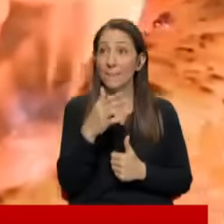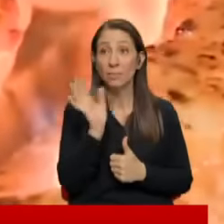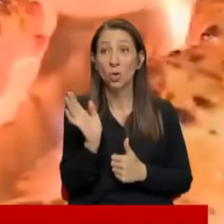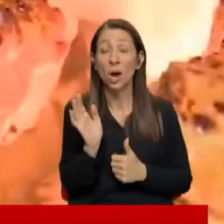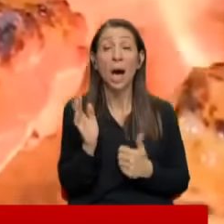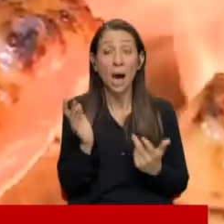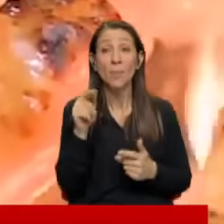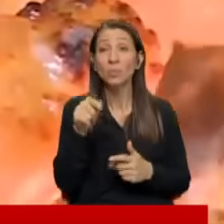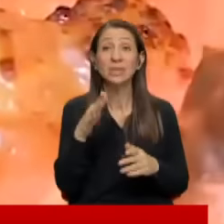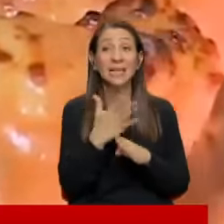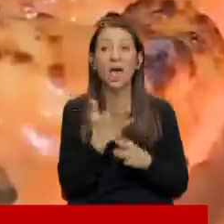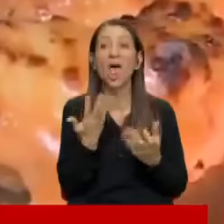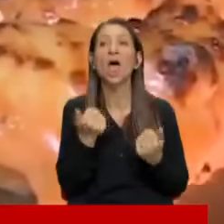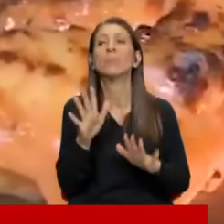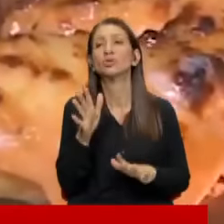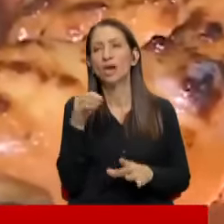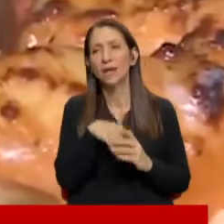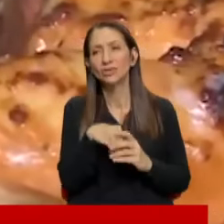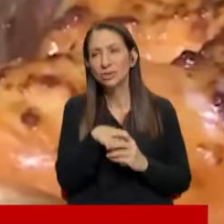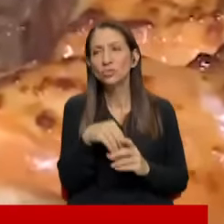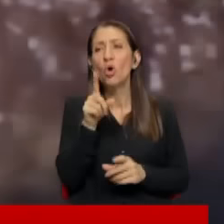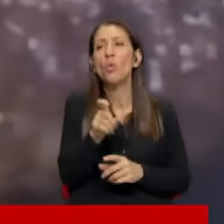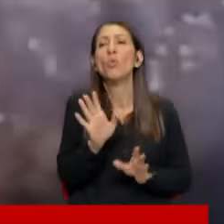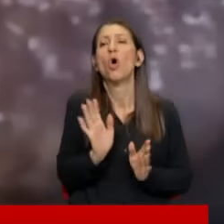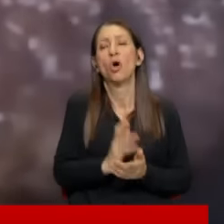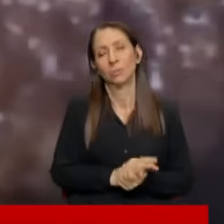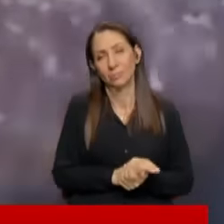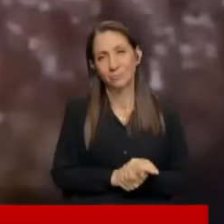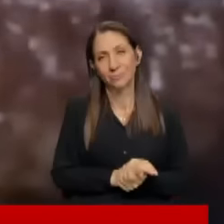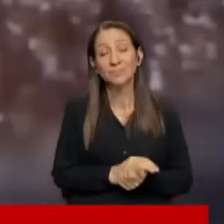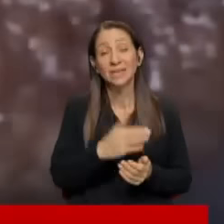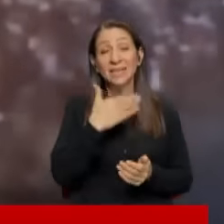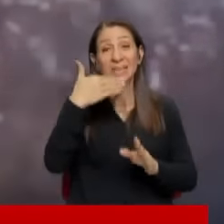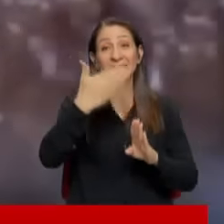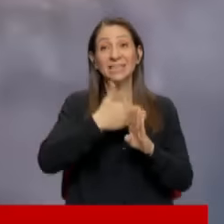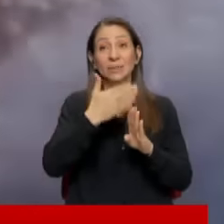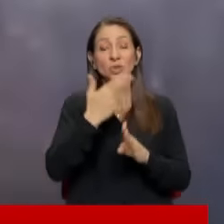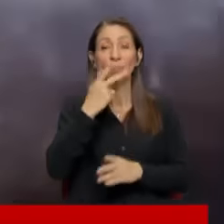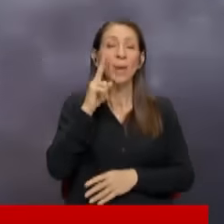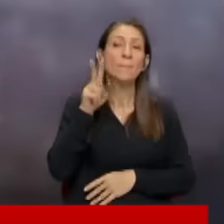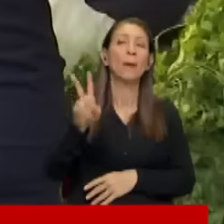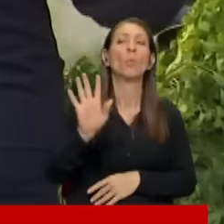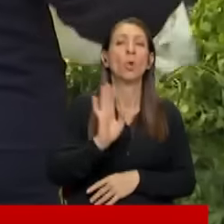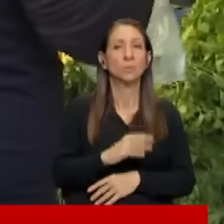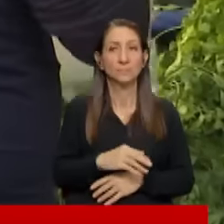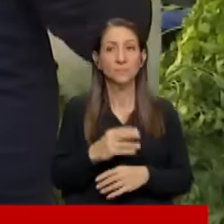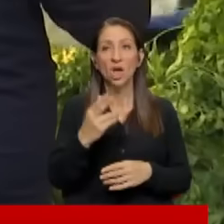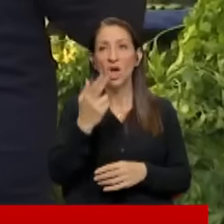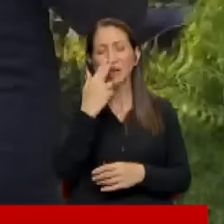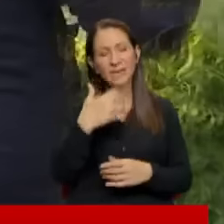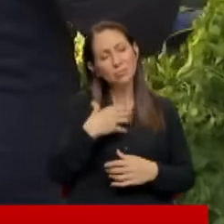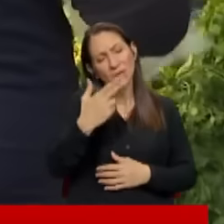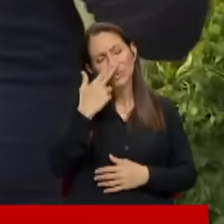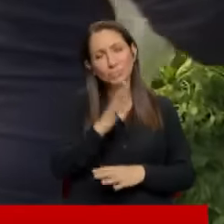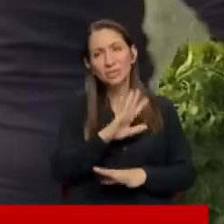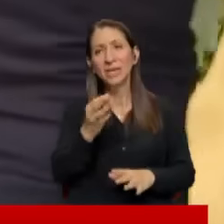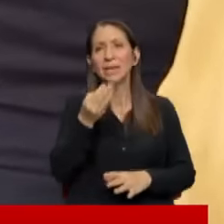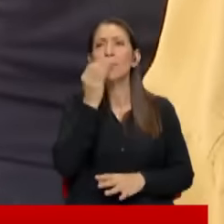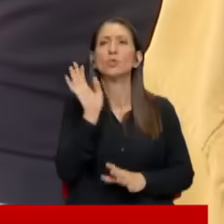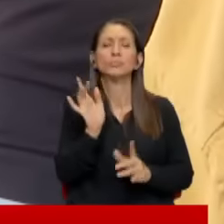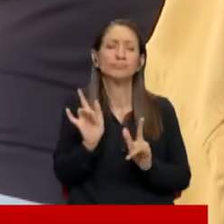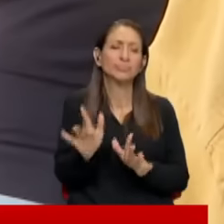tüketici. Ama bu kez alamayacağını bildiği için sormuyor bile dar gelirli. Kasabın camından bile bakılamıyor. Alıştırdık kendimizi.